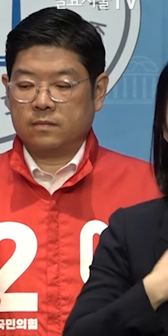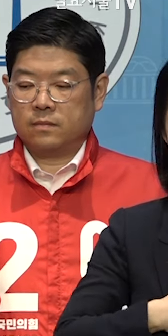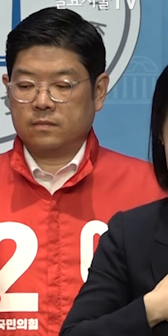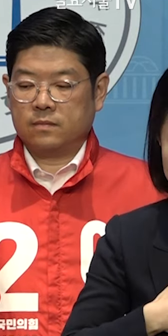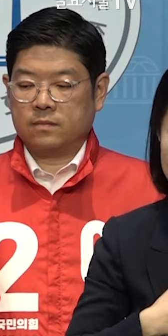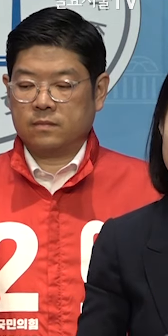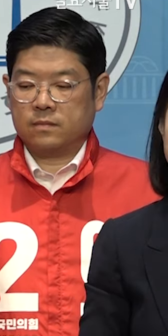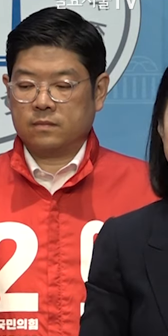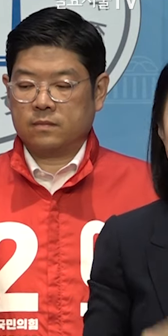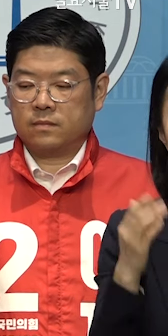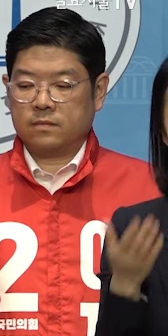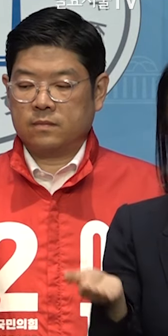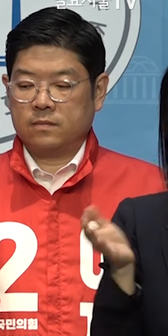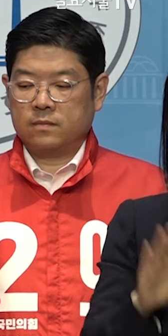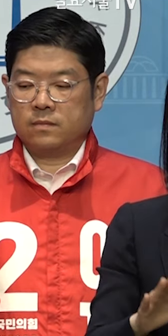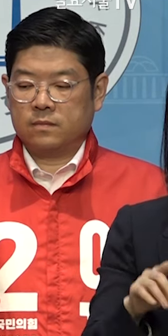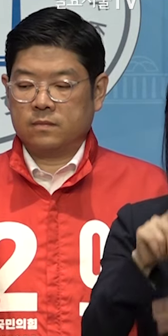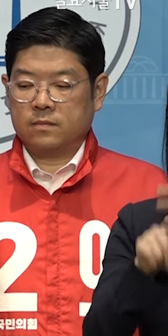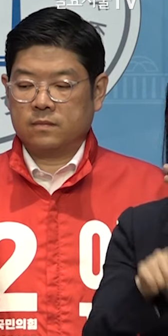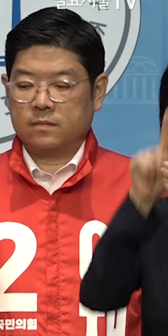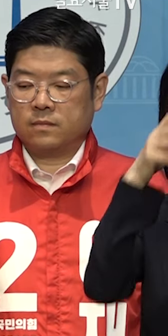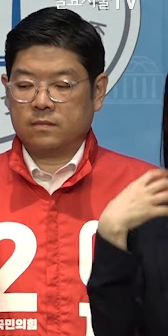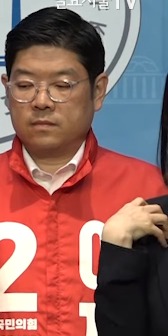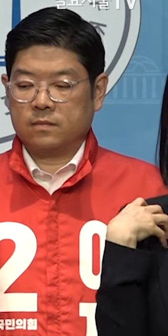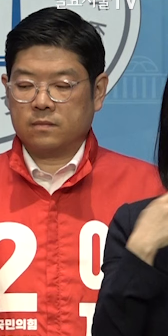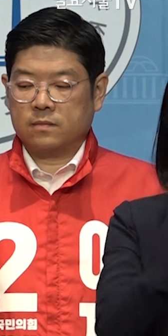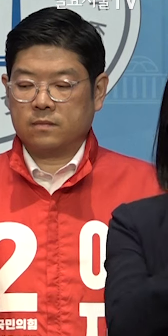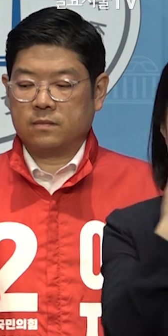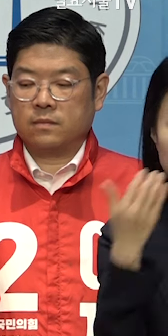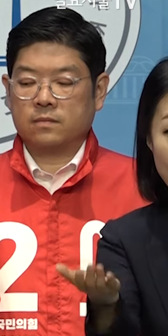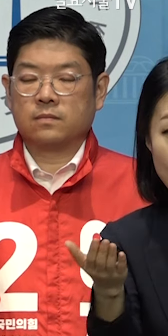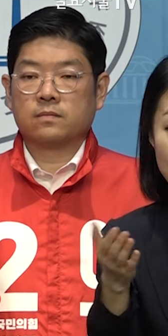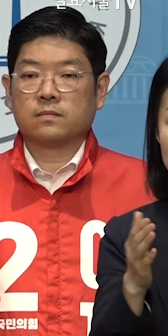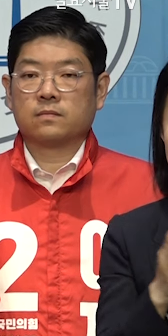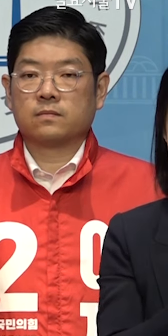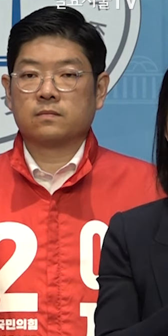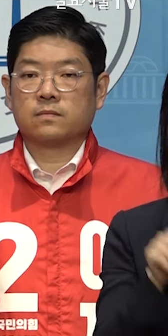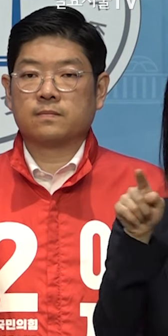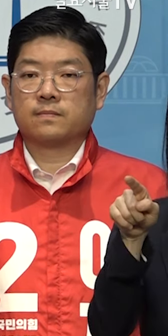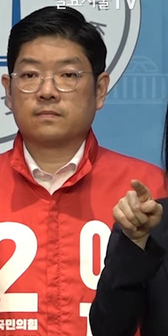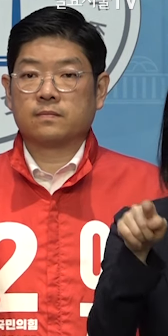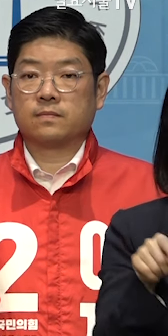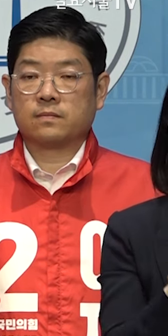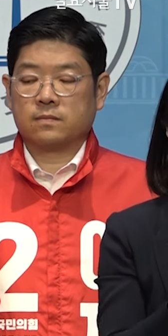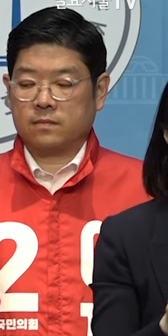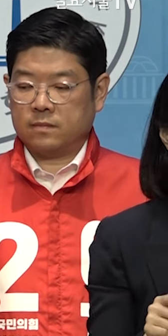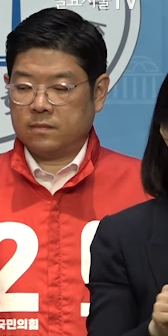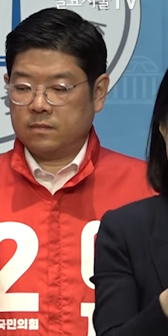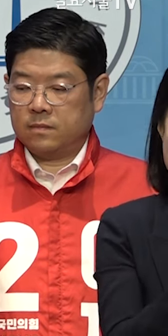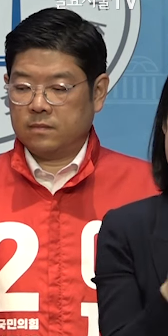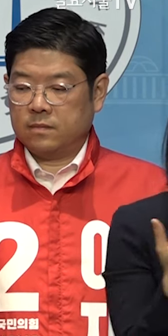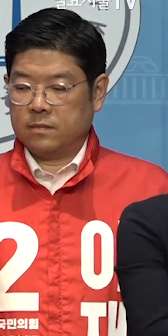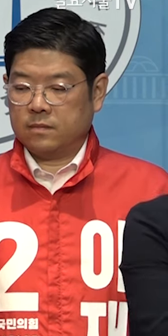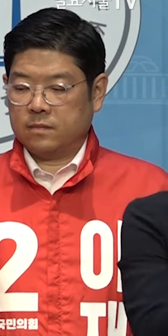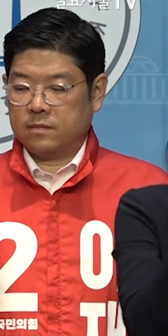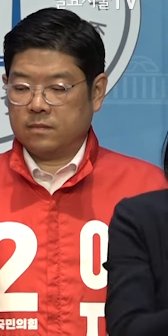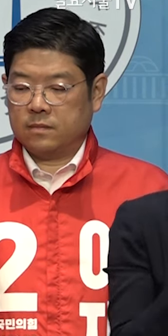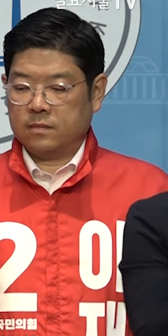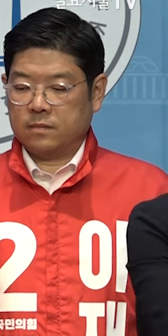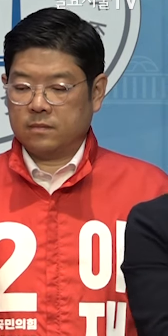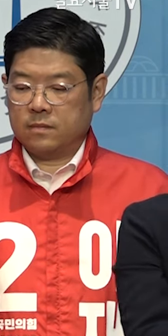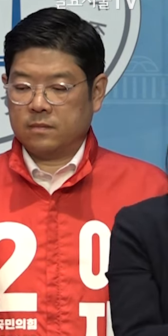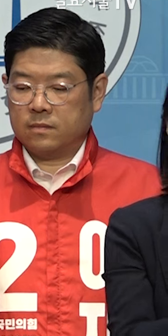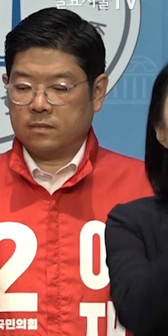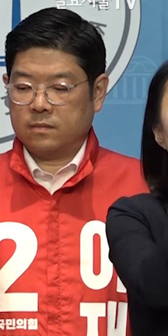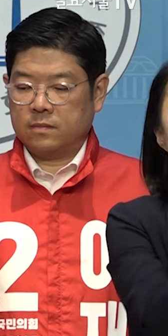이해합니다 그런데 윤성열 정부를 심판하겠다고 이들에게 압도적인 힘을 몰아주게 되면 앞으로